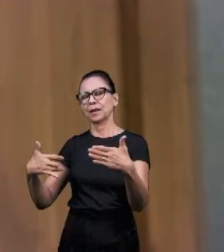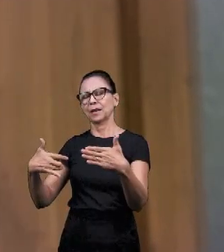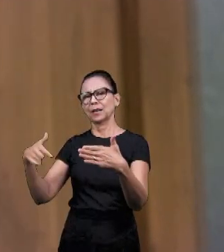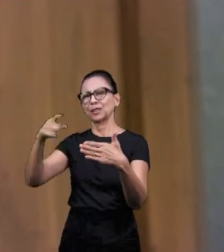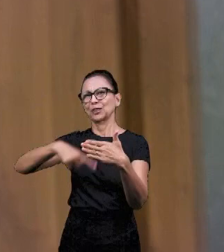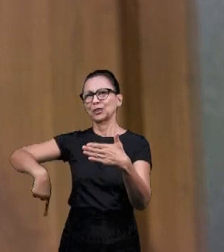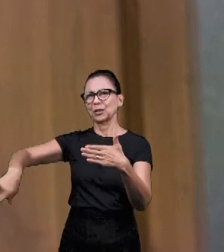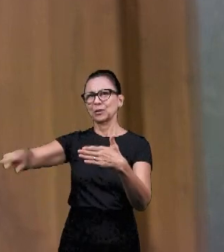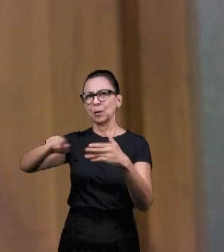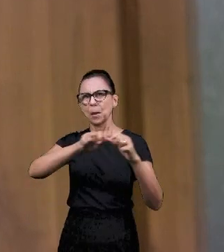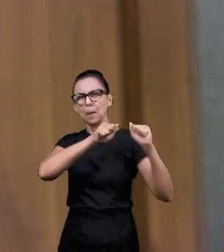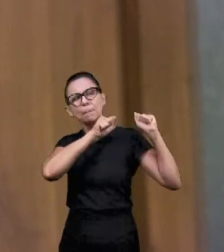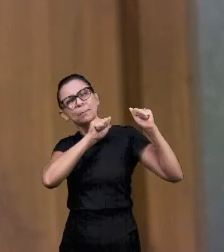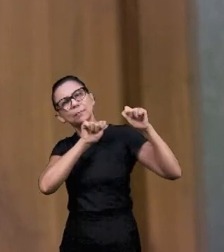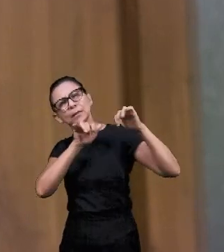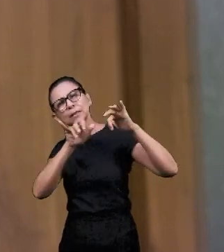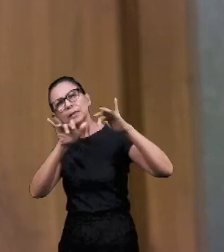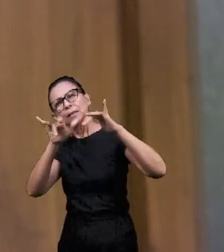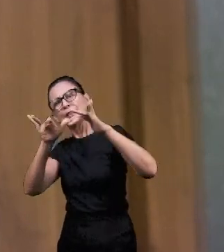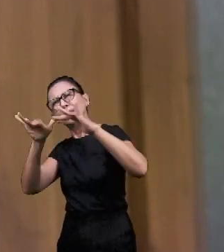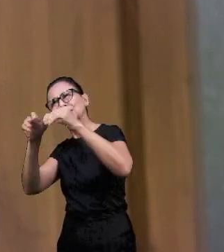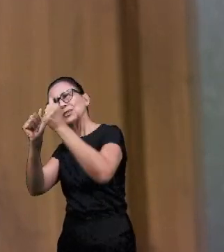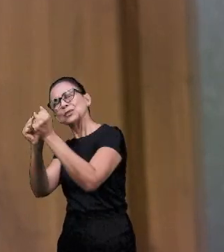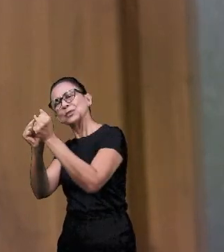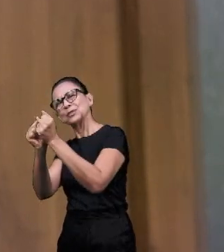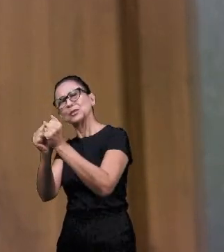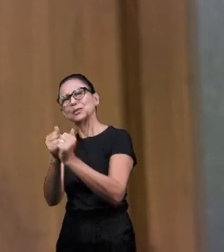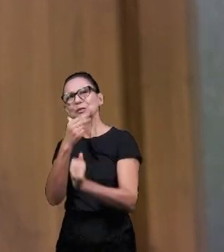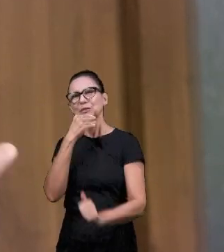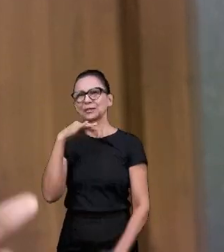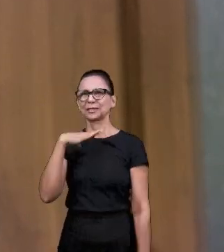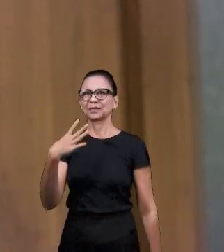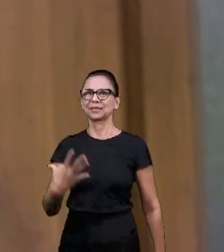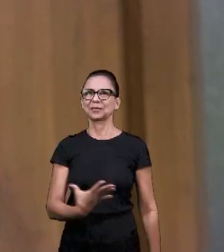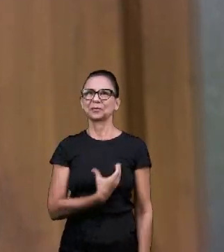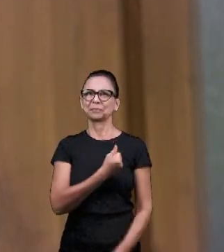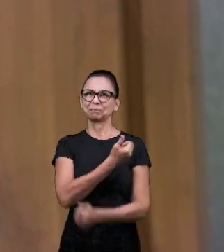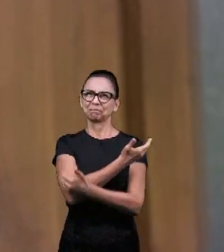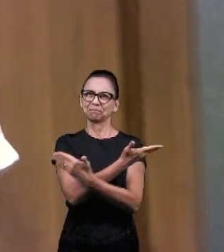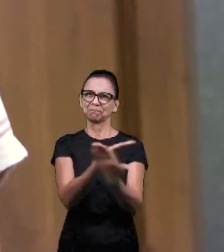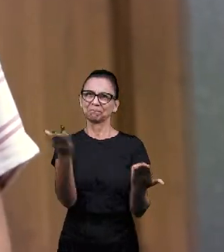vivrons pour toujours avec notre Sauveur. La paix du Seigneur à tous.